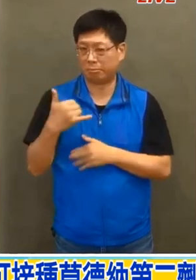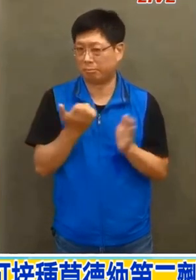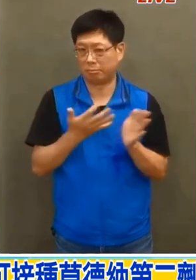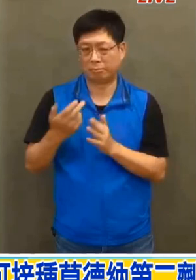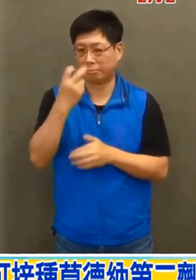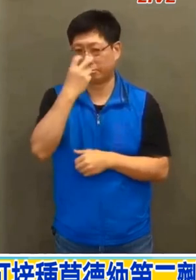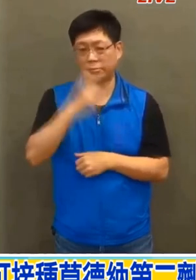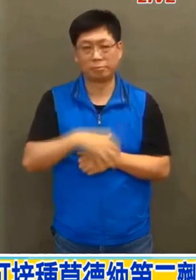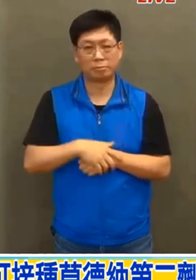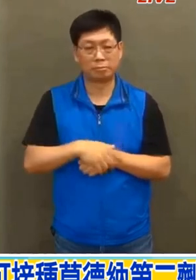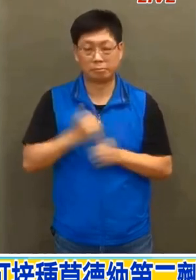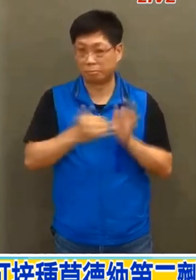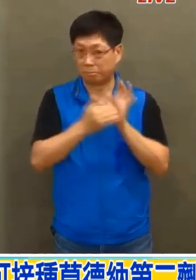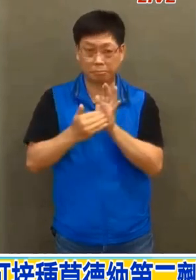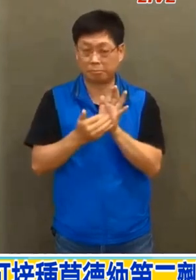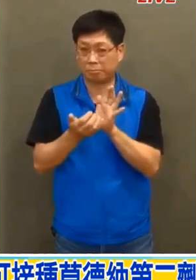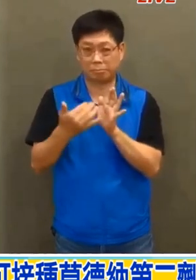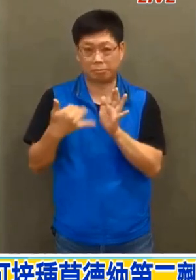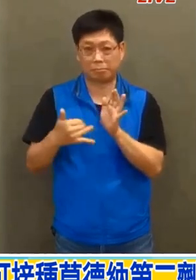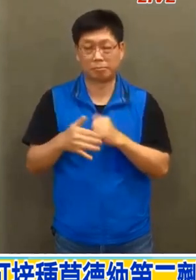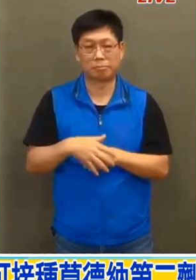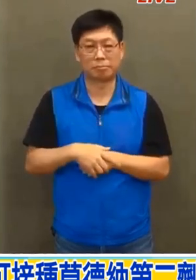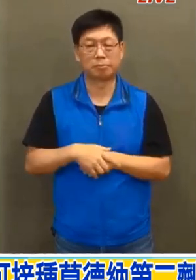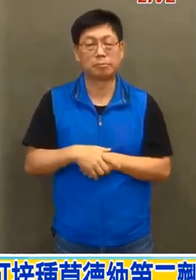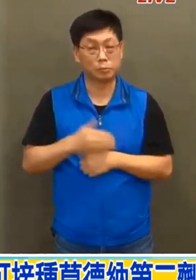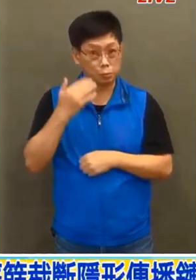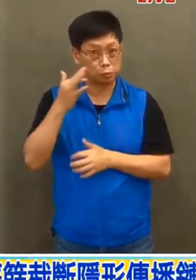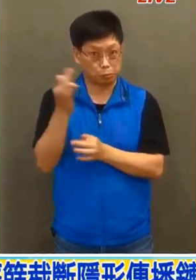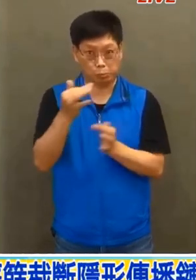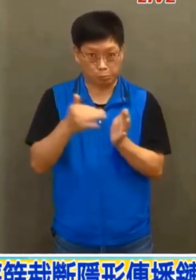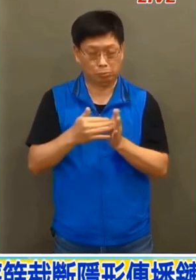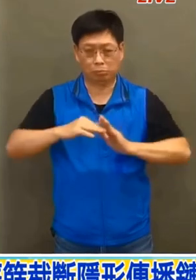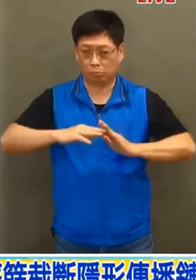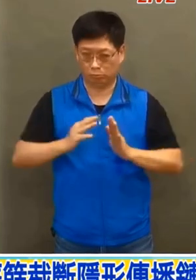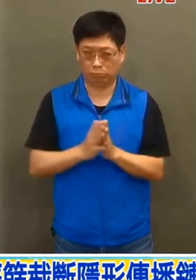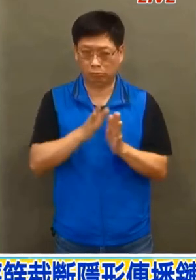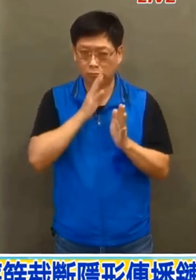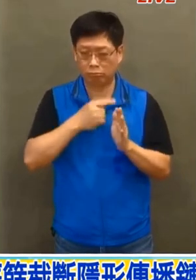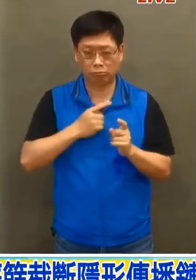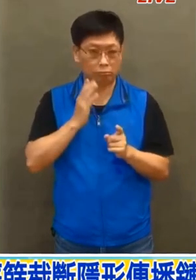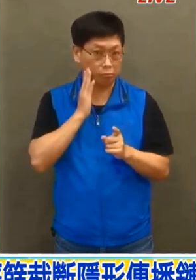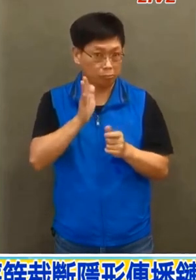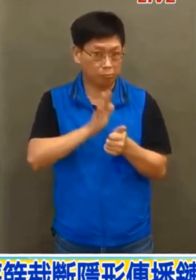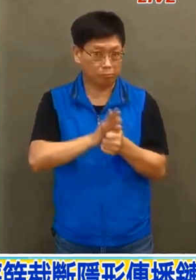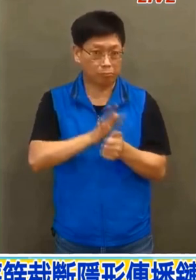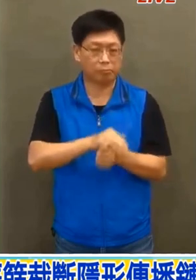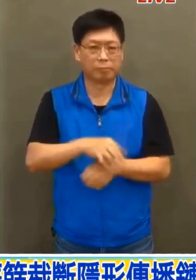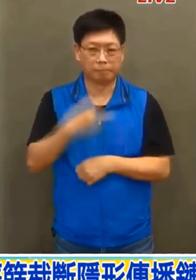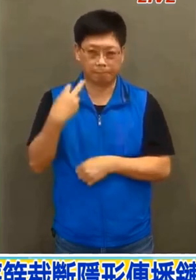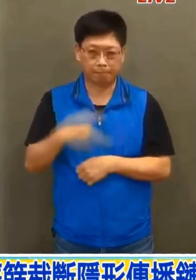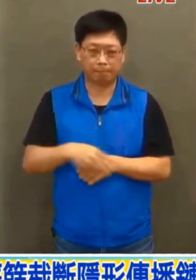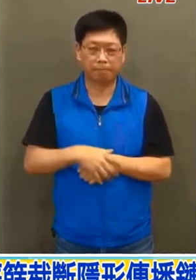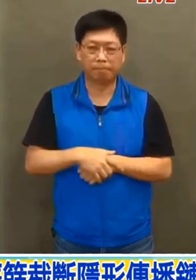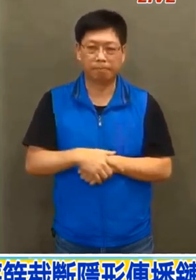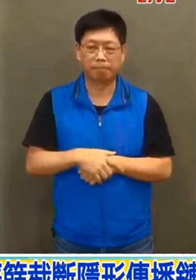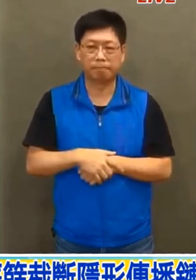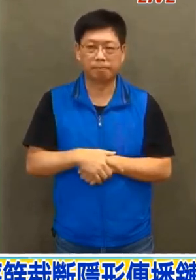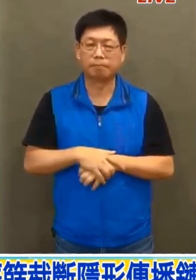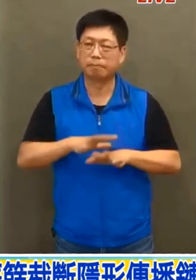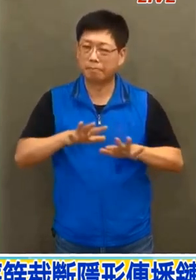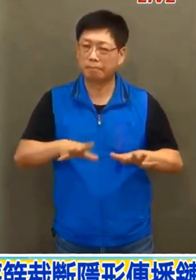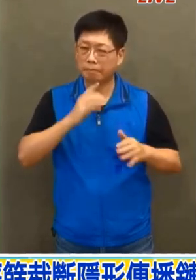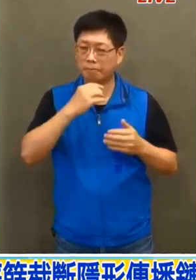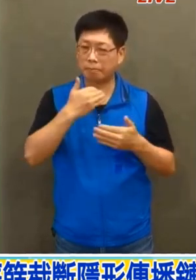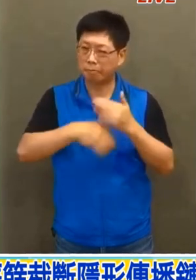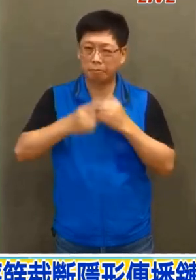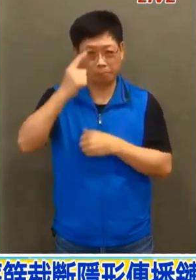讨、做好防范措施的准备，随时让疫情更加的稳定，所以目前还有好